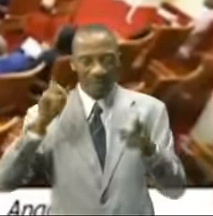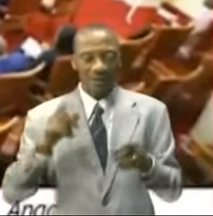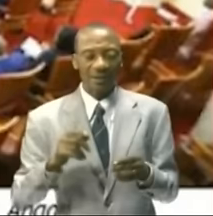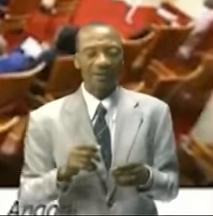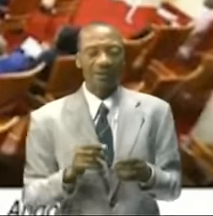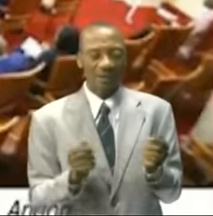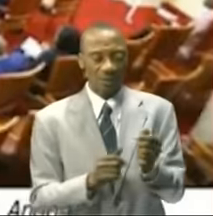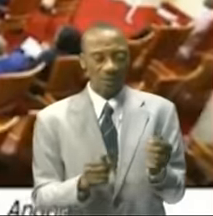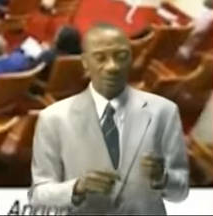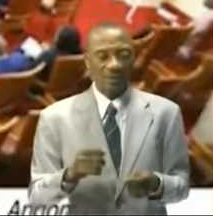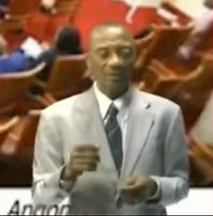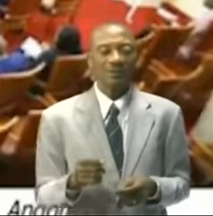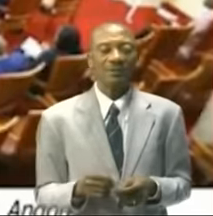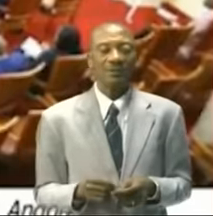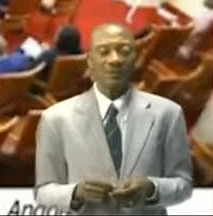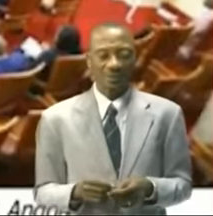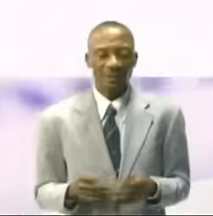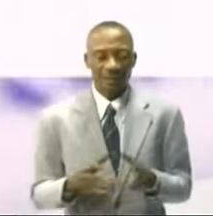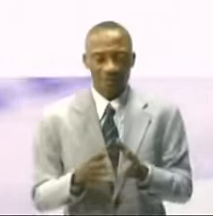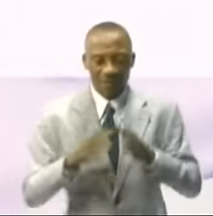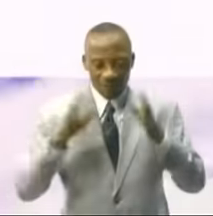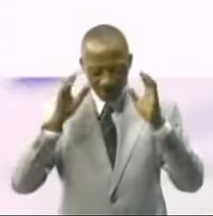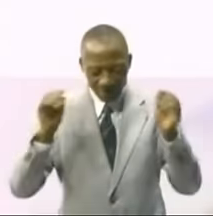angolais, médiateur du processus.